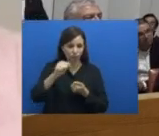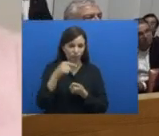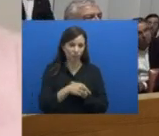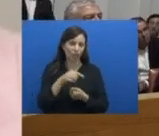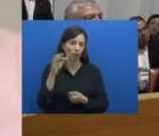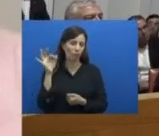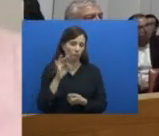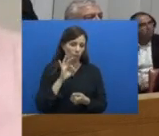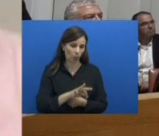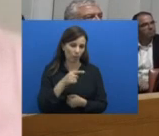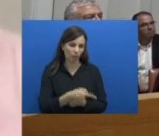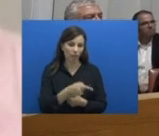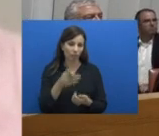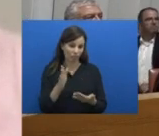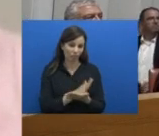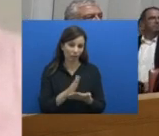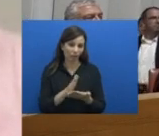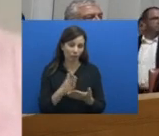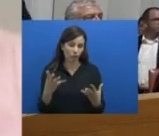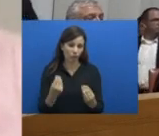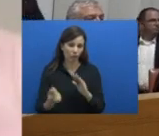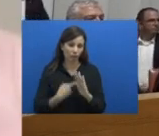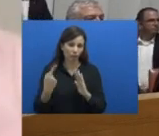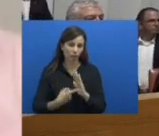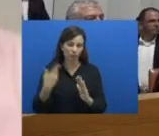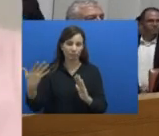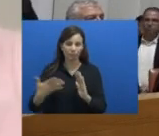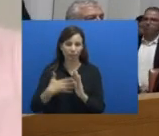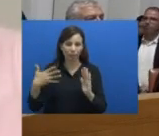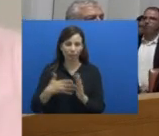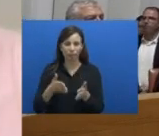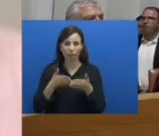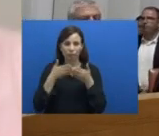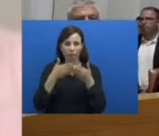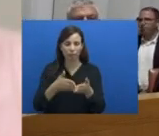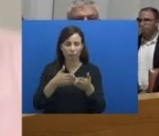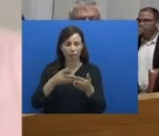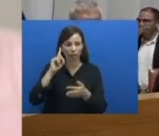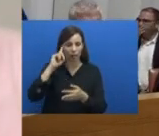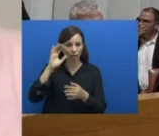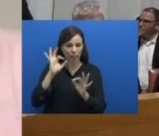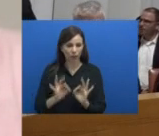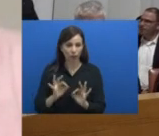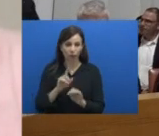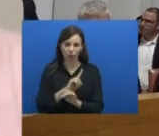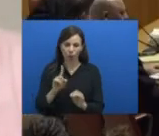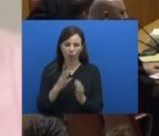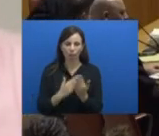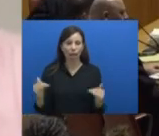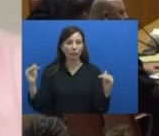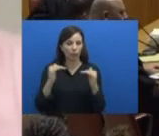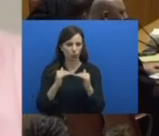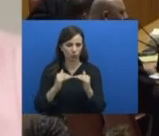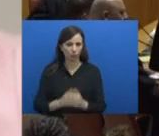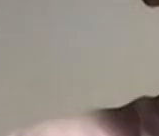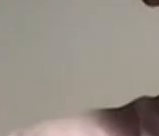يعني موقف كان أكثر خطاب سياسي من ما هو خطاب قانون، لكن يتطرق عن إلى الأمور نعم. القضائية المطروحة على الطاولة.